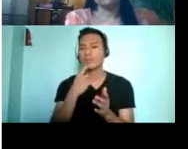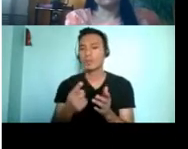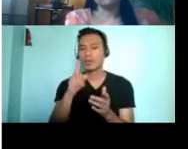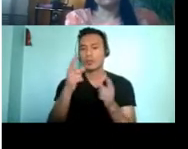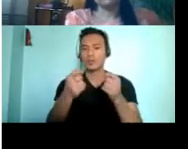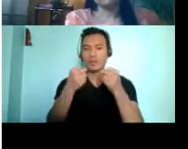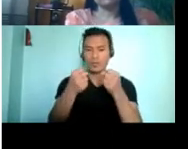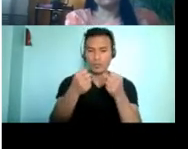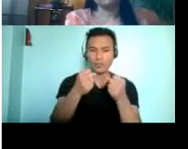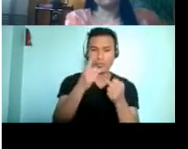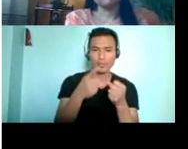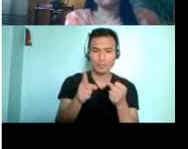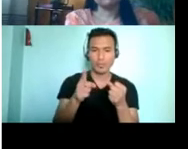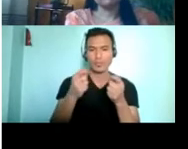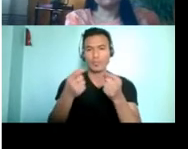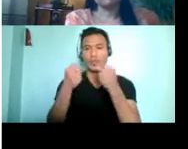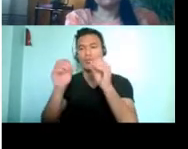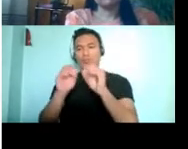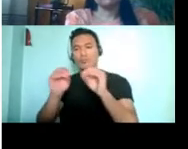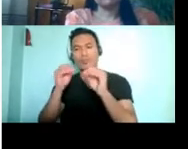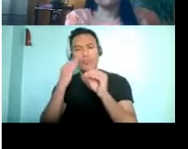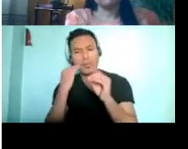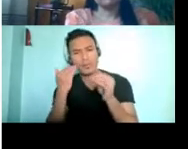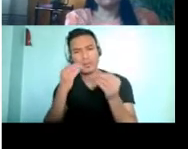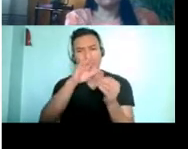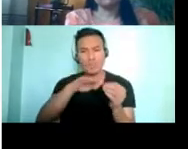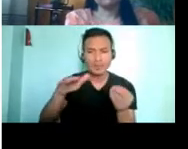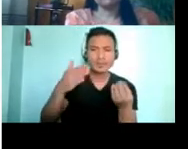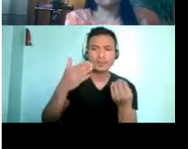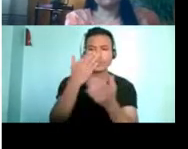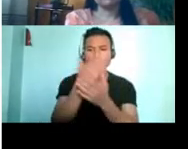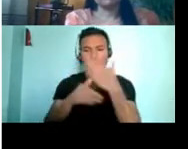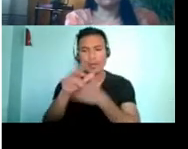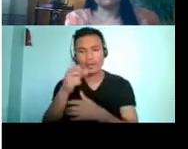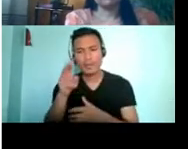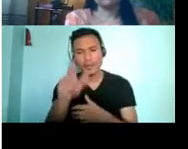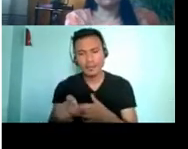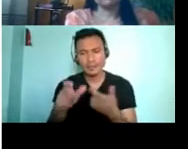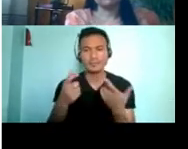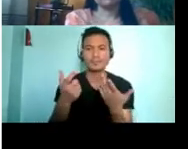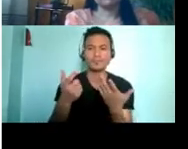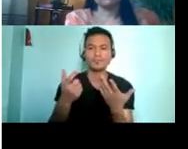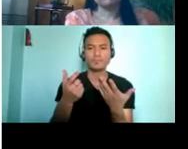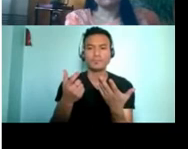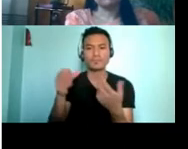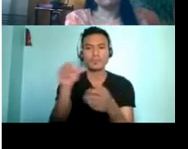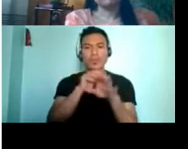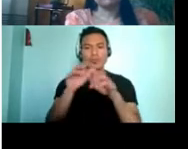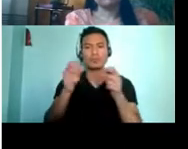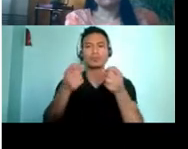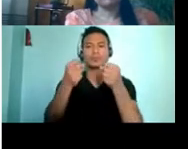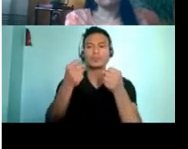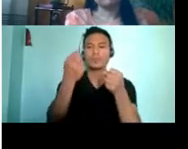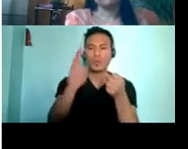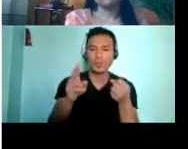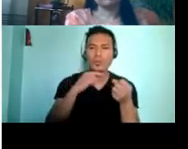पावर भएको, एउटा चाहिँ पावर नभएको, चाहे महिला होस्, चाहे बालबालिका होस्, चाहे अपाङ्गता भएका व्यक्तिहरू हुन् होइन, उनीहरूको पावर भएको र